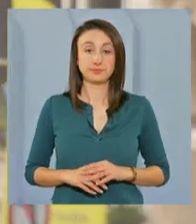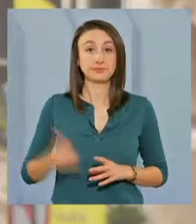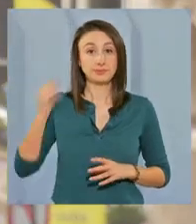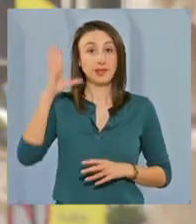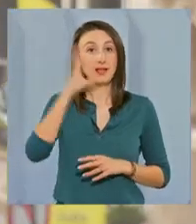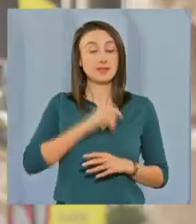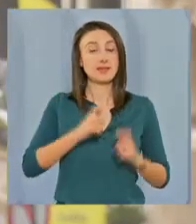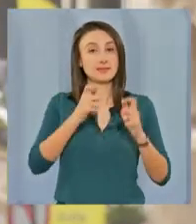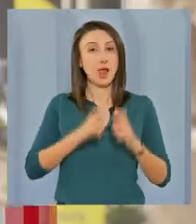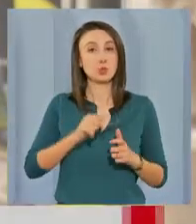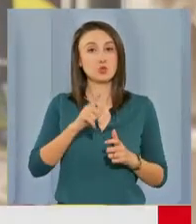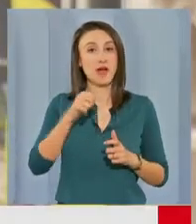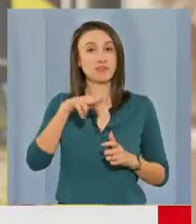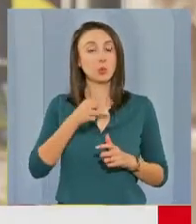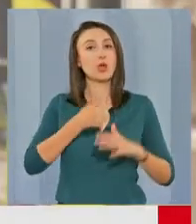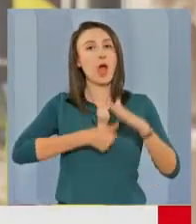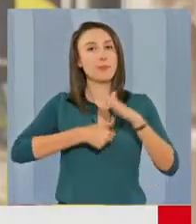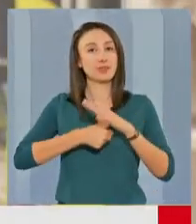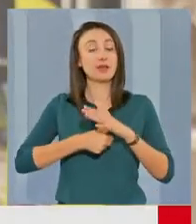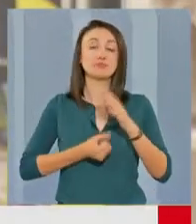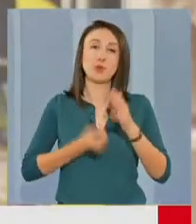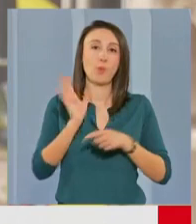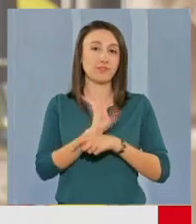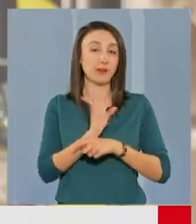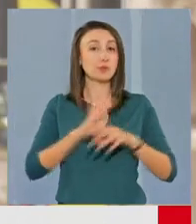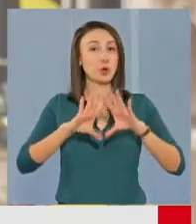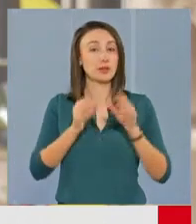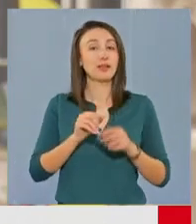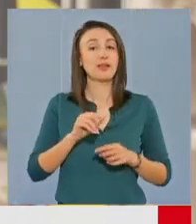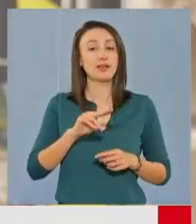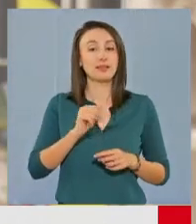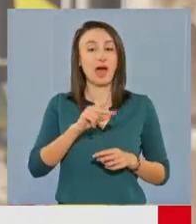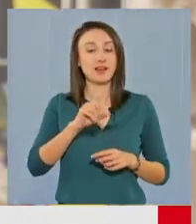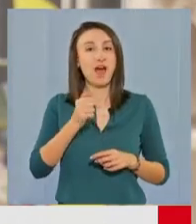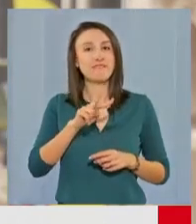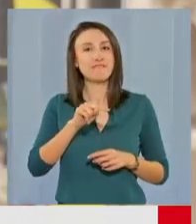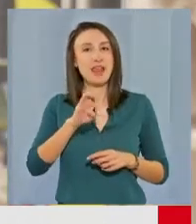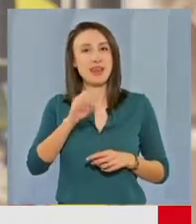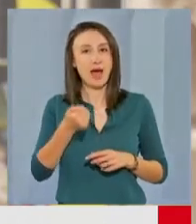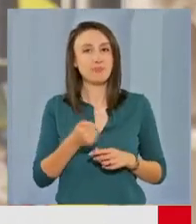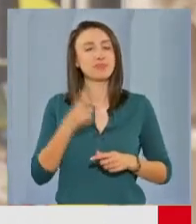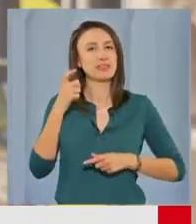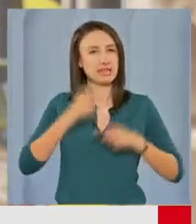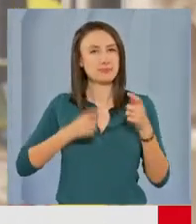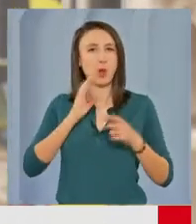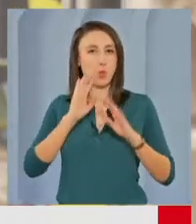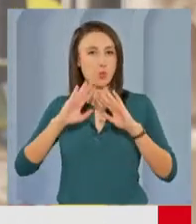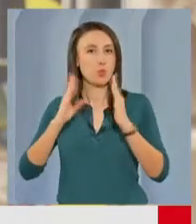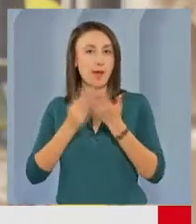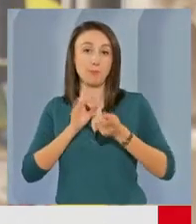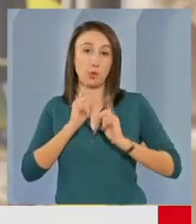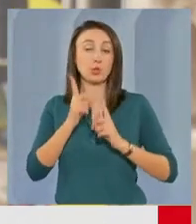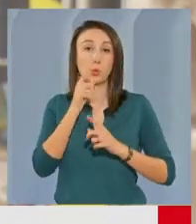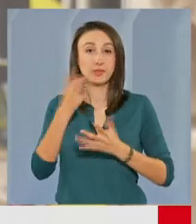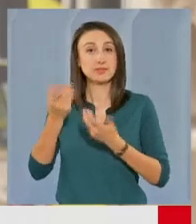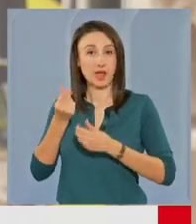Aseară, la sala Luceafărul din capitală s-a lansat un nou film românesc, Daravela, un film despre subteranele lumii politice, unde se ia șpagă